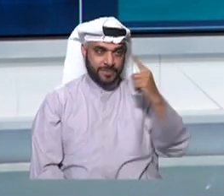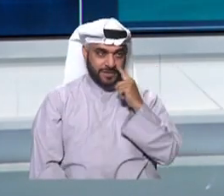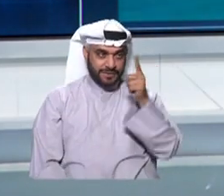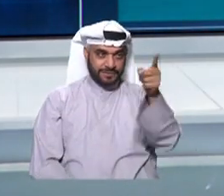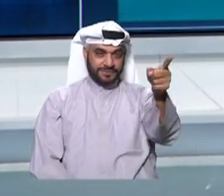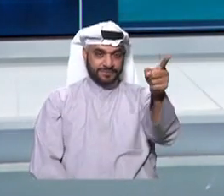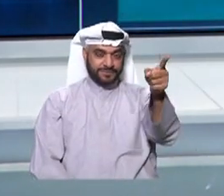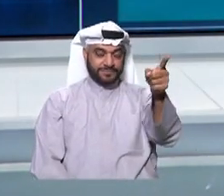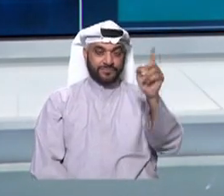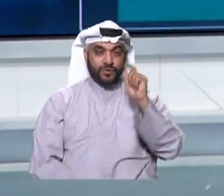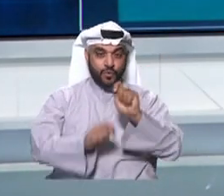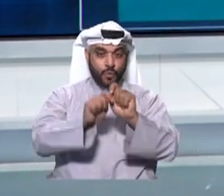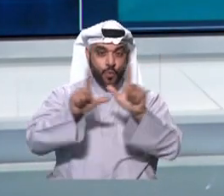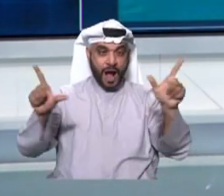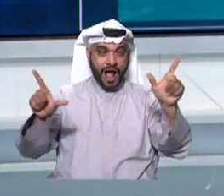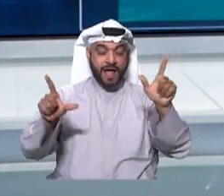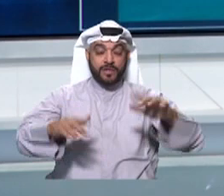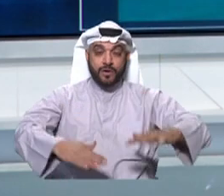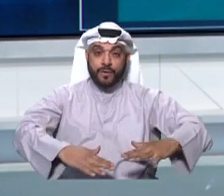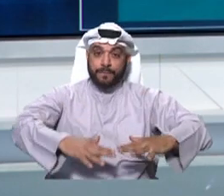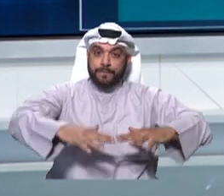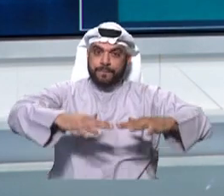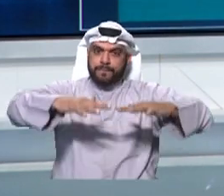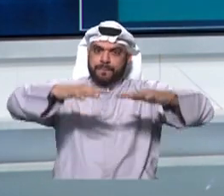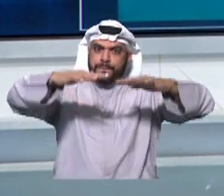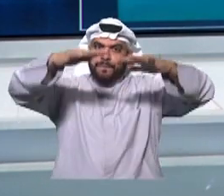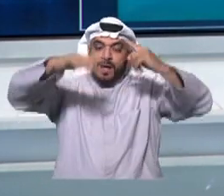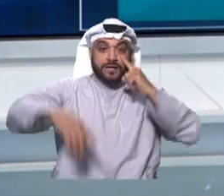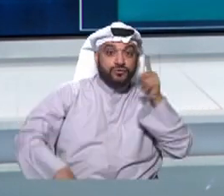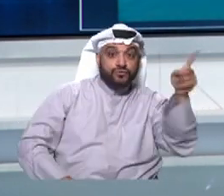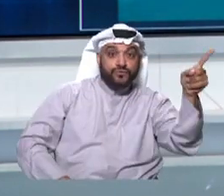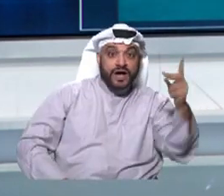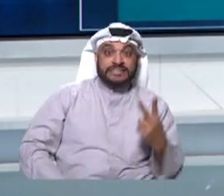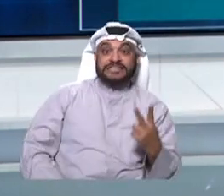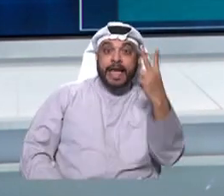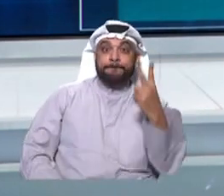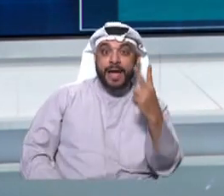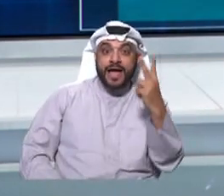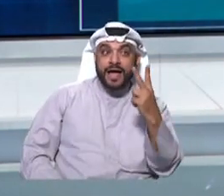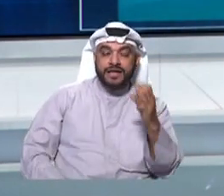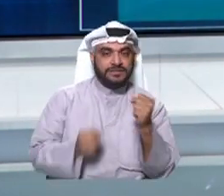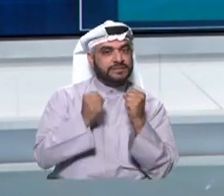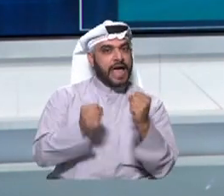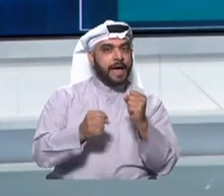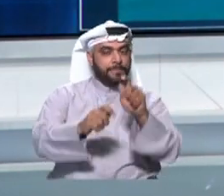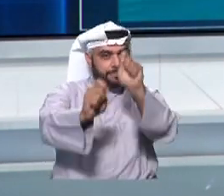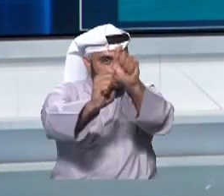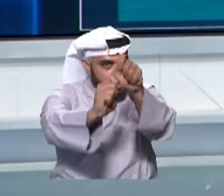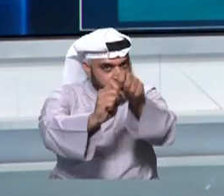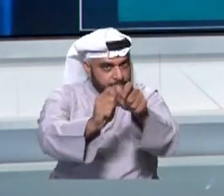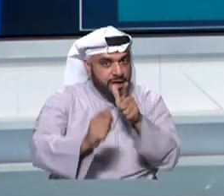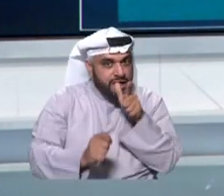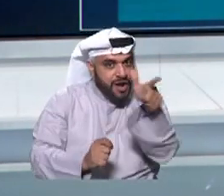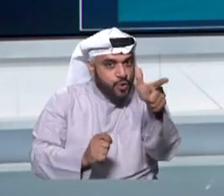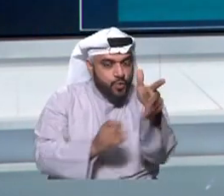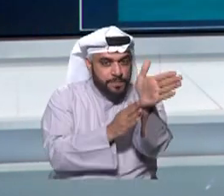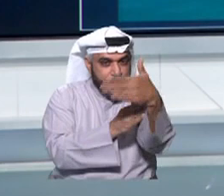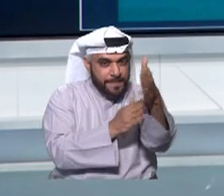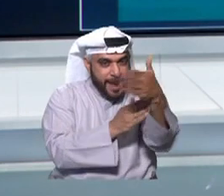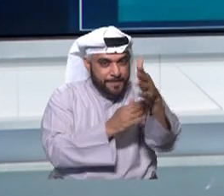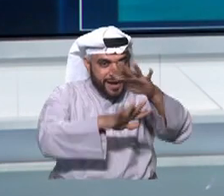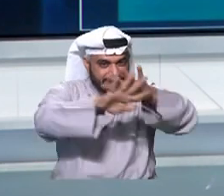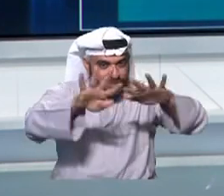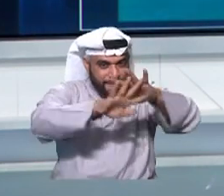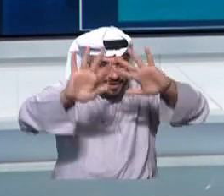القادمة مشيئة الله، هناك حالة من عدم الاستقرار في الأجواء البحرية بسبب نشاط الرياح الجنوبية الشرقية،